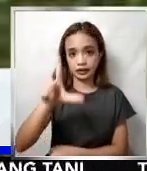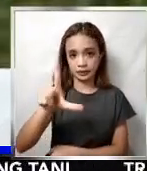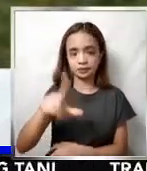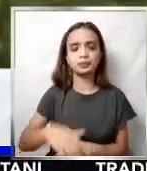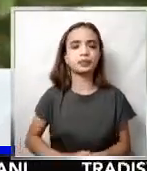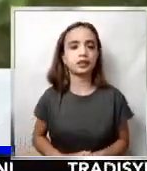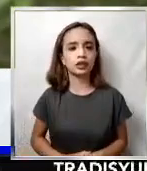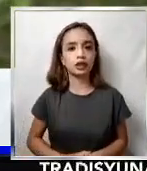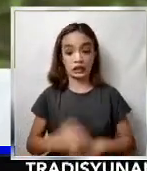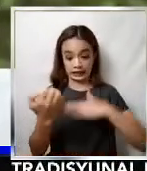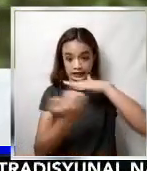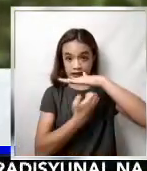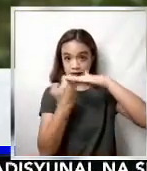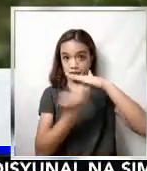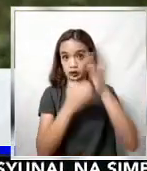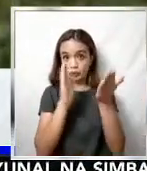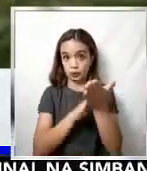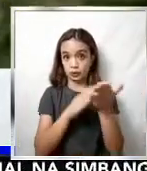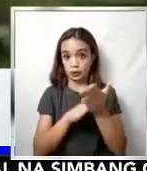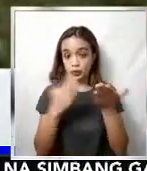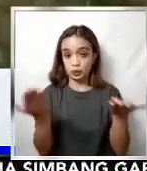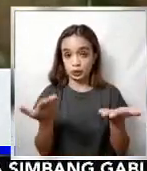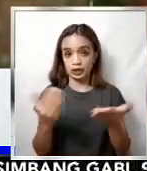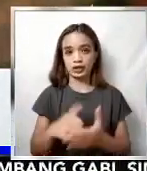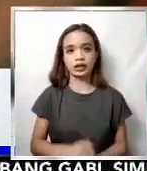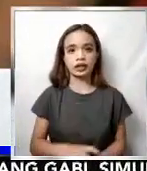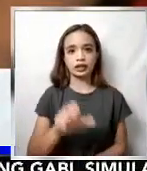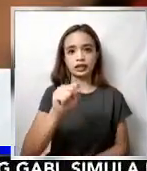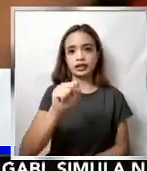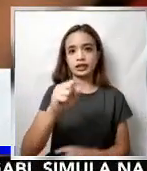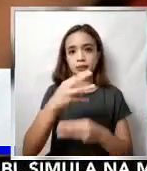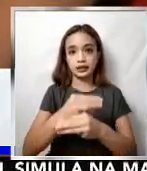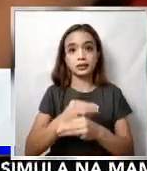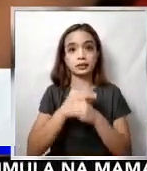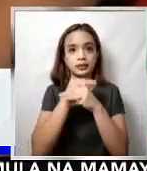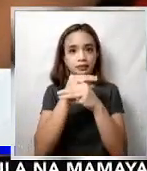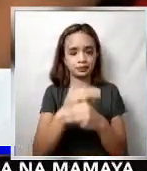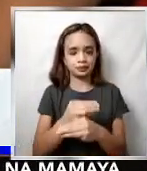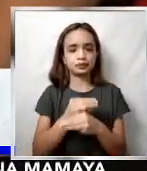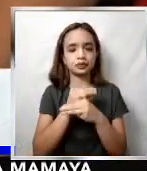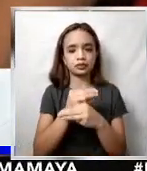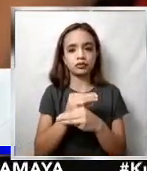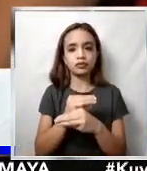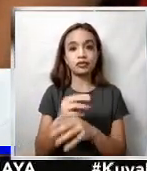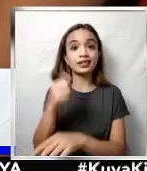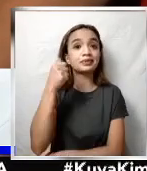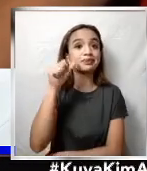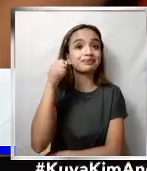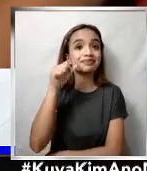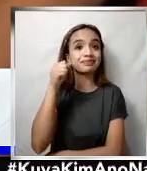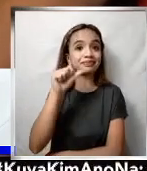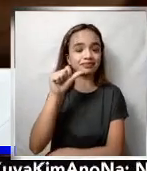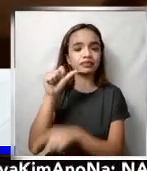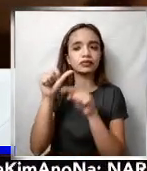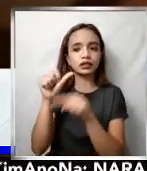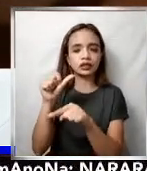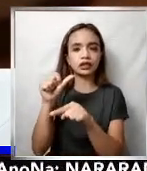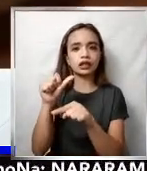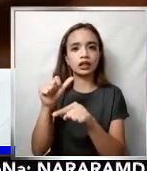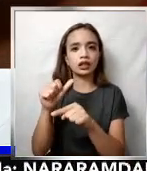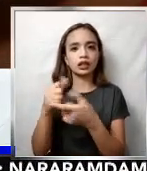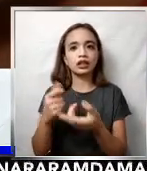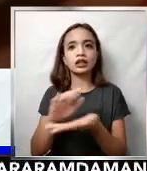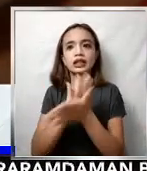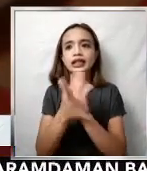School sa bayan ng San Fernando sa Masbate. Ang kanyang tita na si Gemma Almoguera ang tumayong magulang